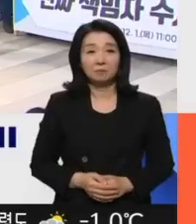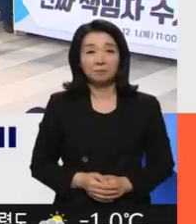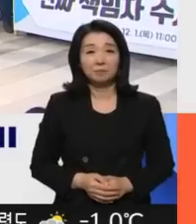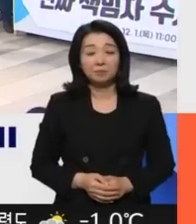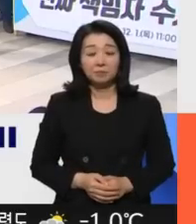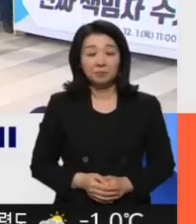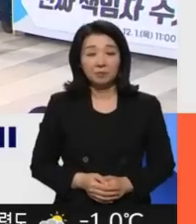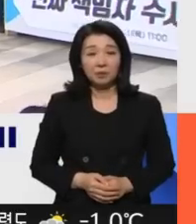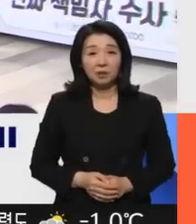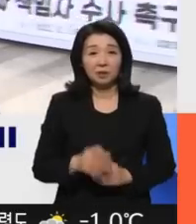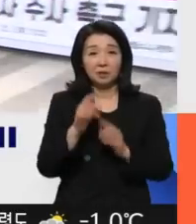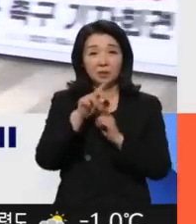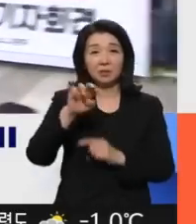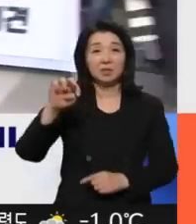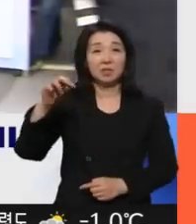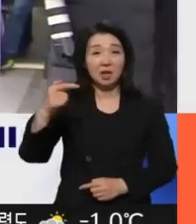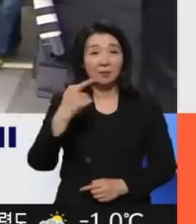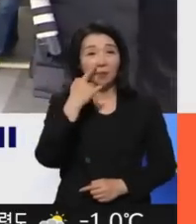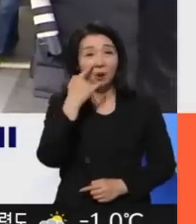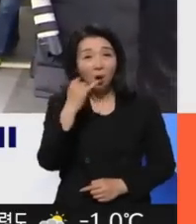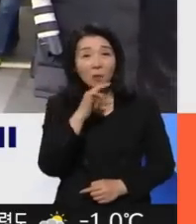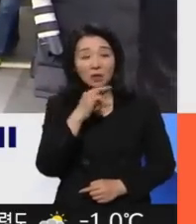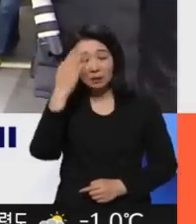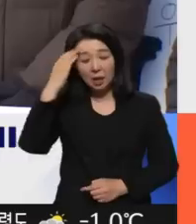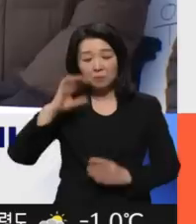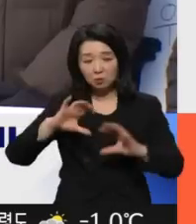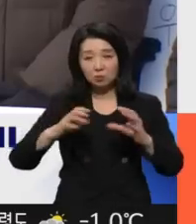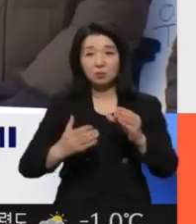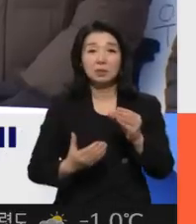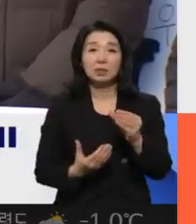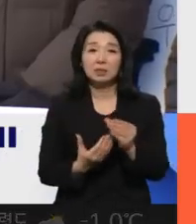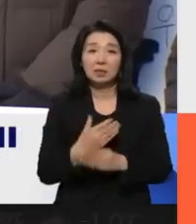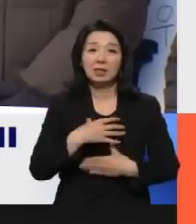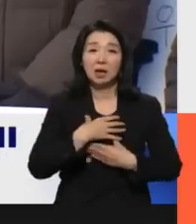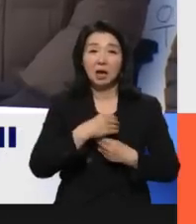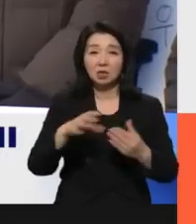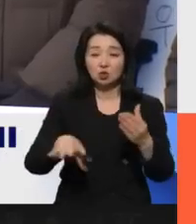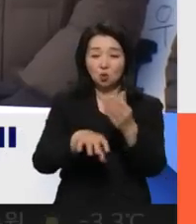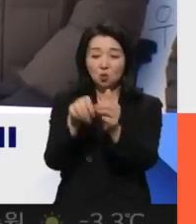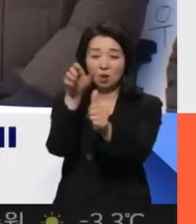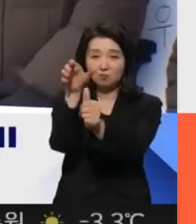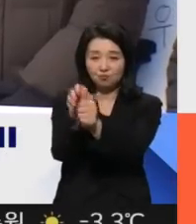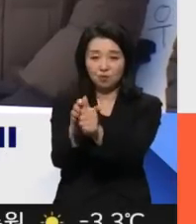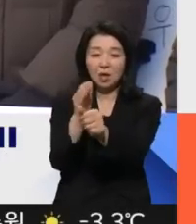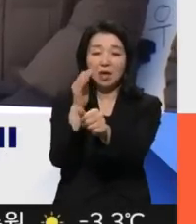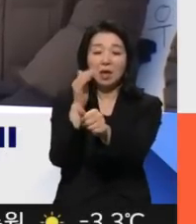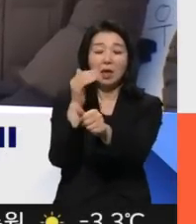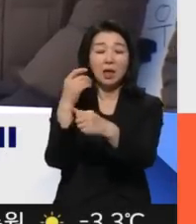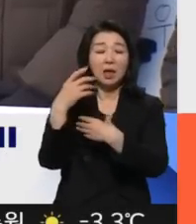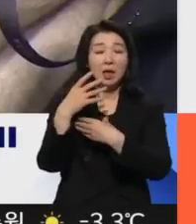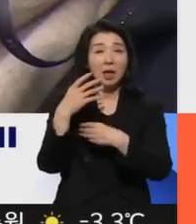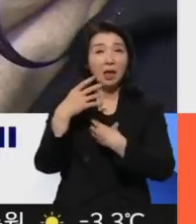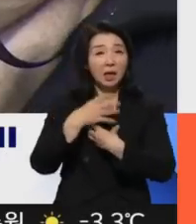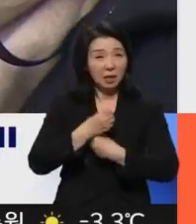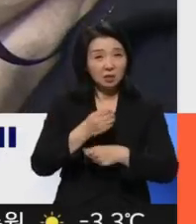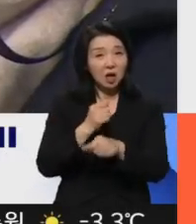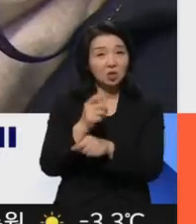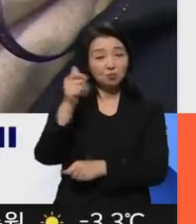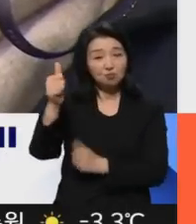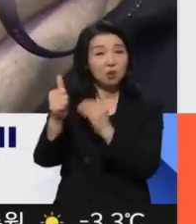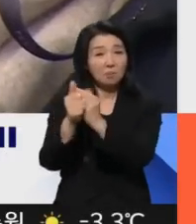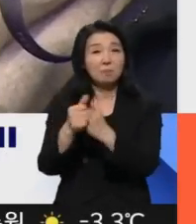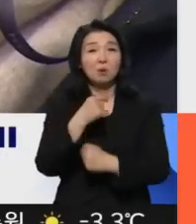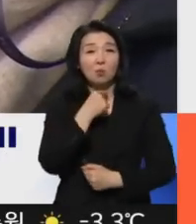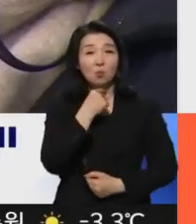씨의 어머니는 대한민국 재난안전총괄부처의 수장인 이상민 장관의 파면을 원한다고 했고요. 그러면서 윤석열 대통령이